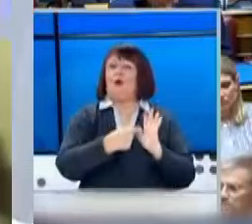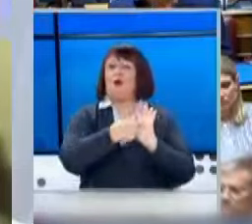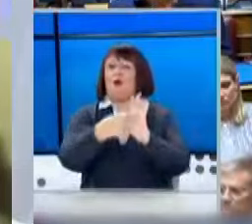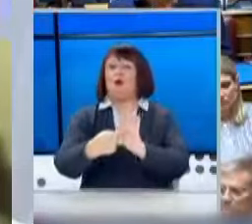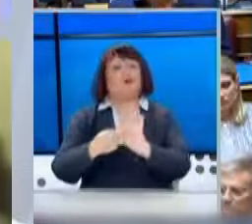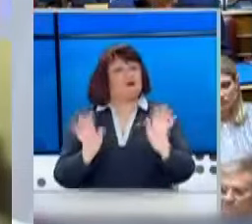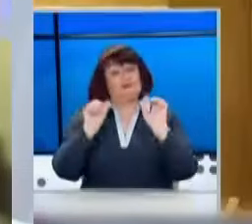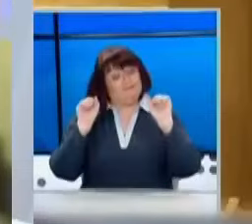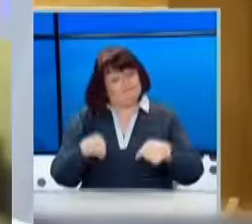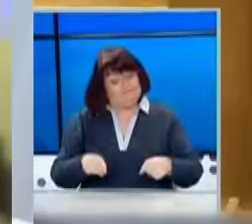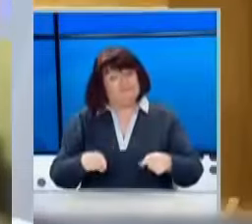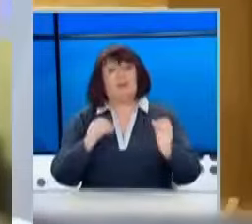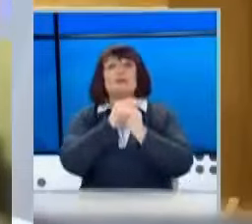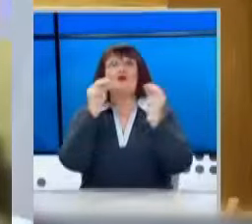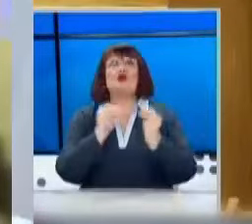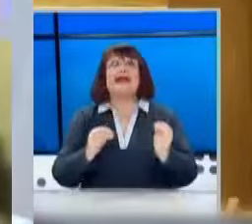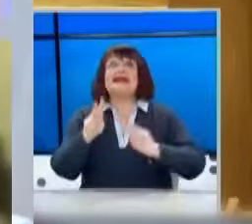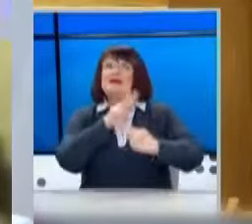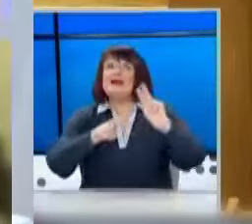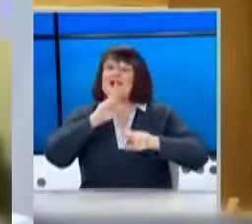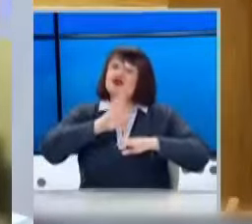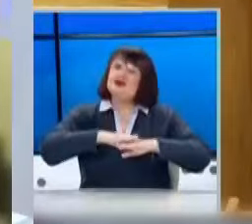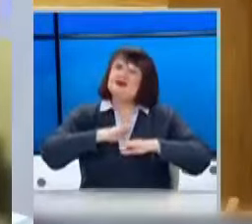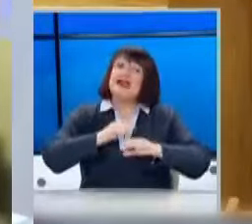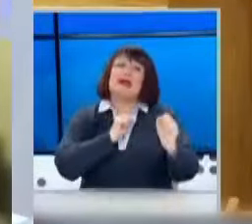του ΠΑΣΟΚ και την επιβεβαίωση της προεδρίας του